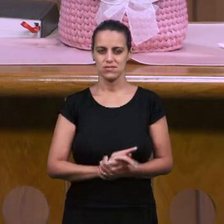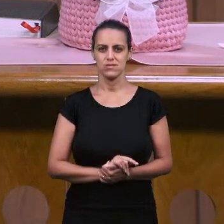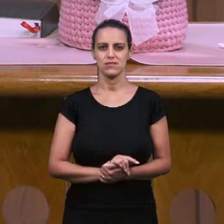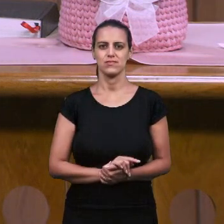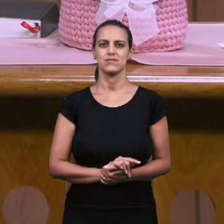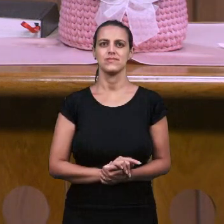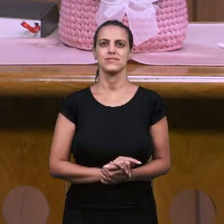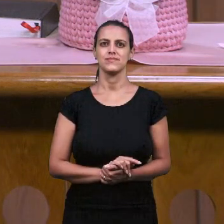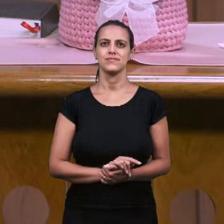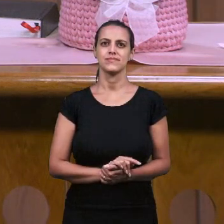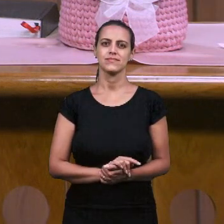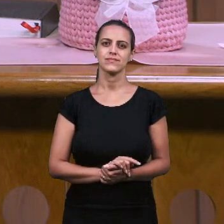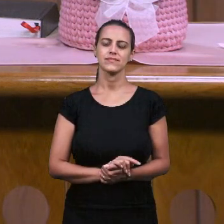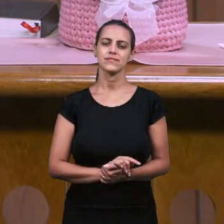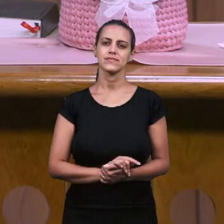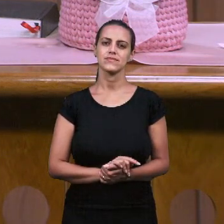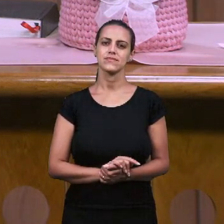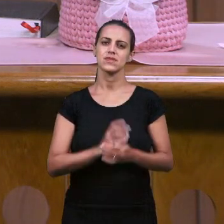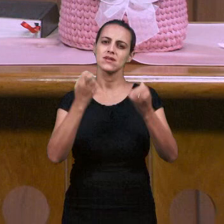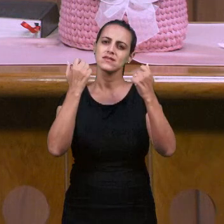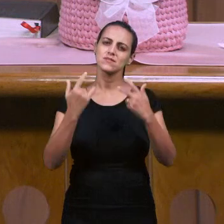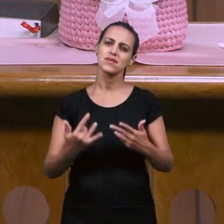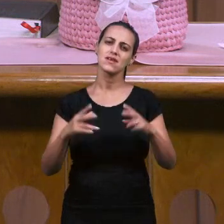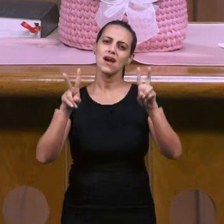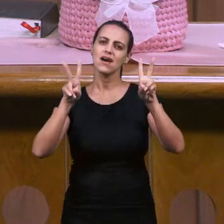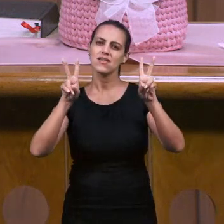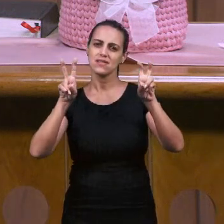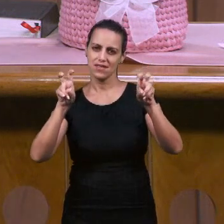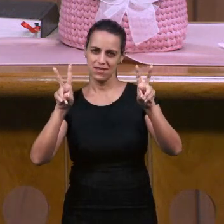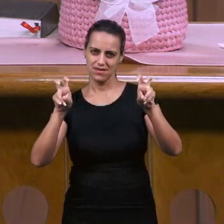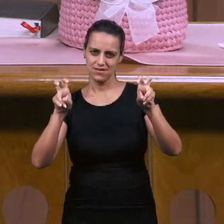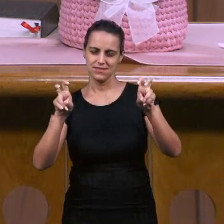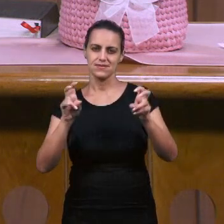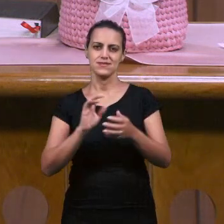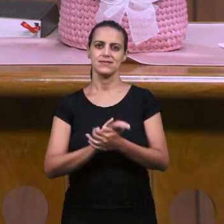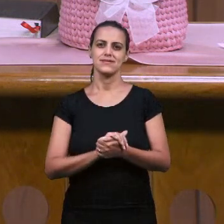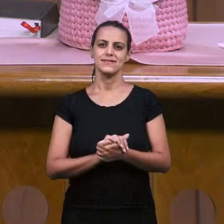je vais juste voilà, poser la question, juste la thématique du sujet.